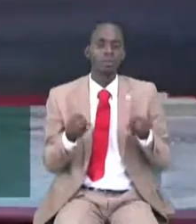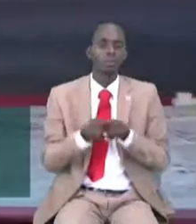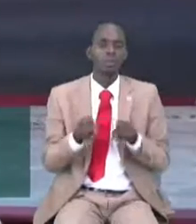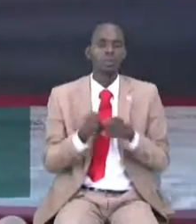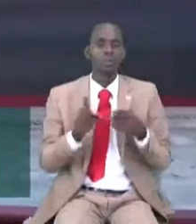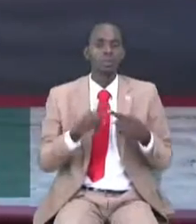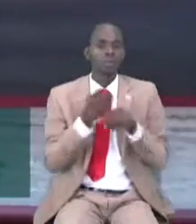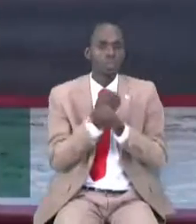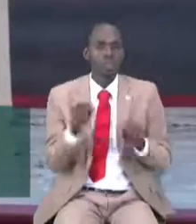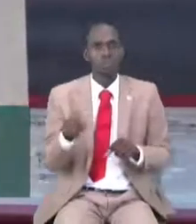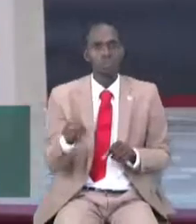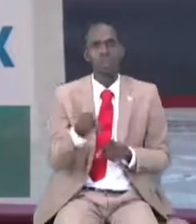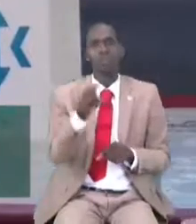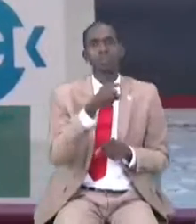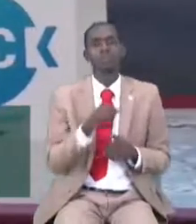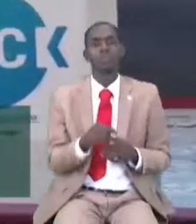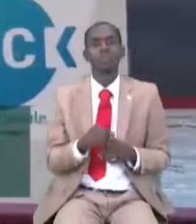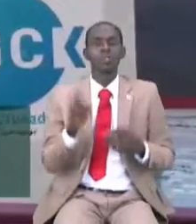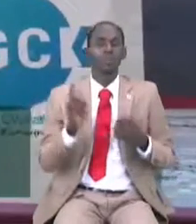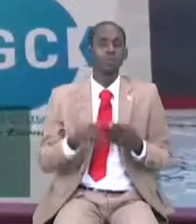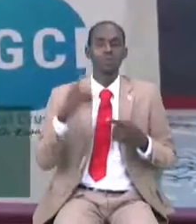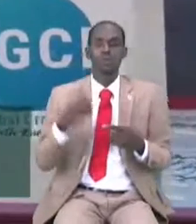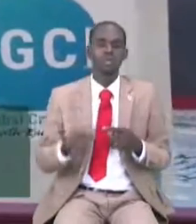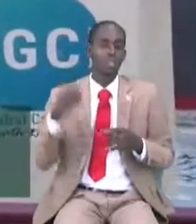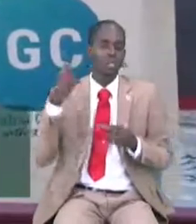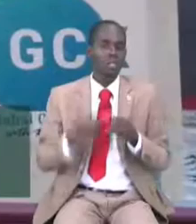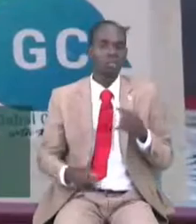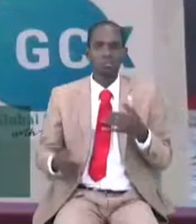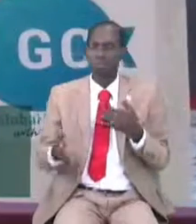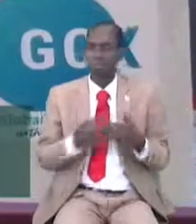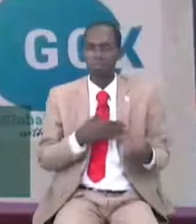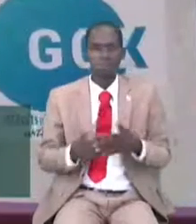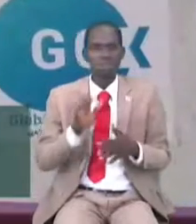lui. Quelle que soit ton épreuve, ta